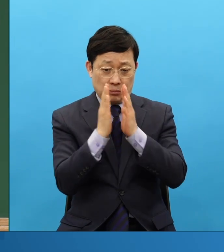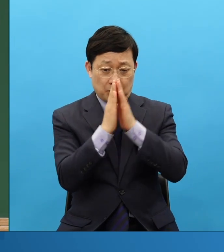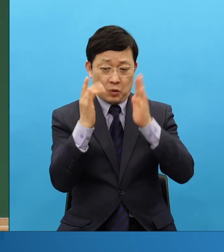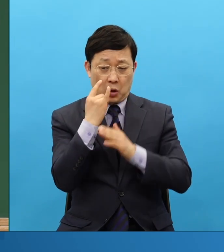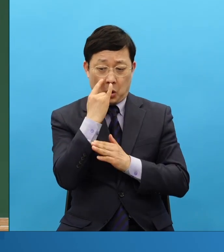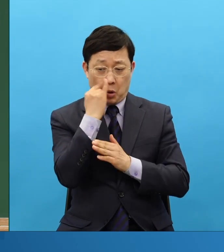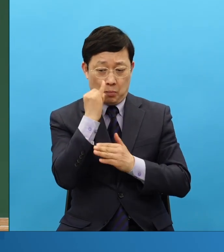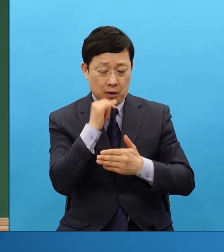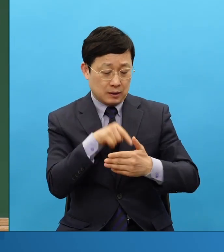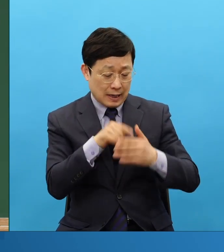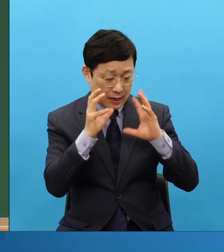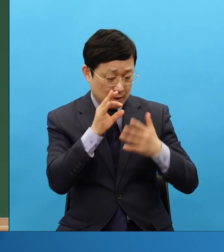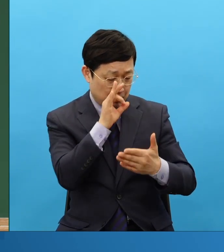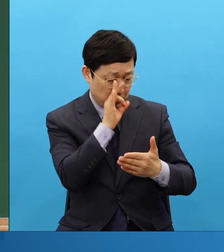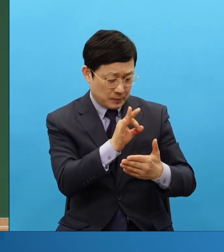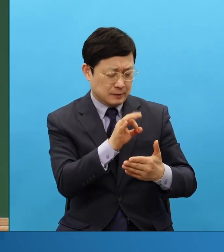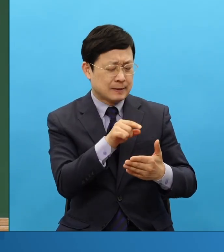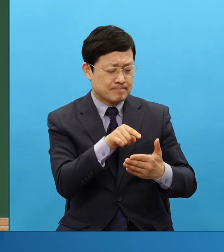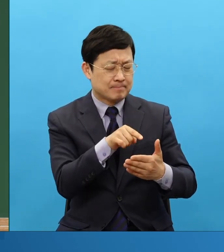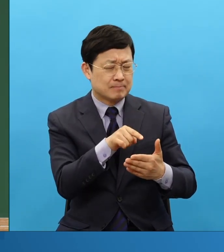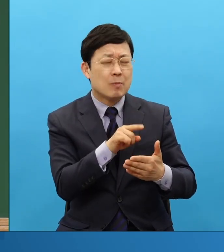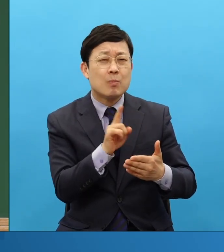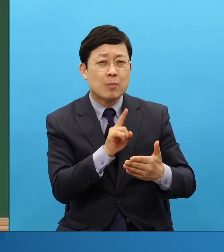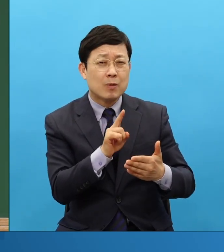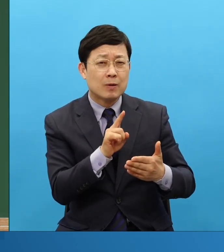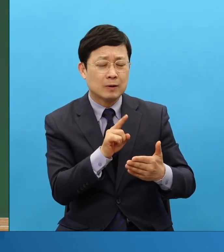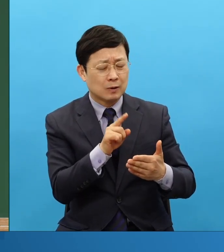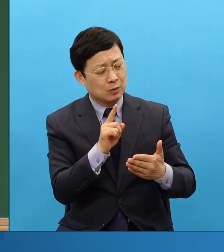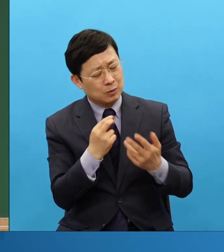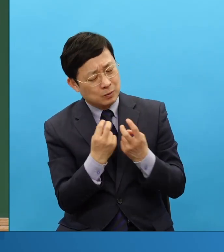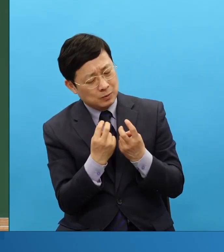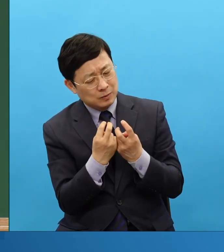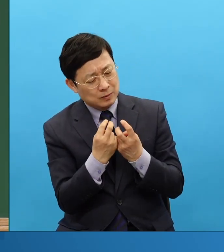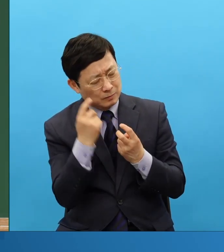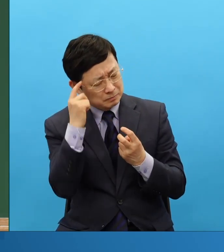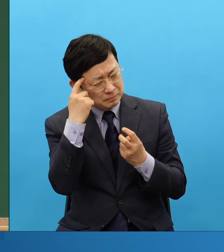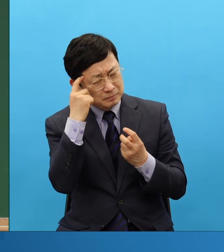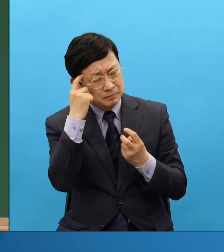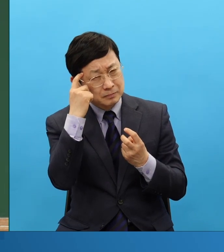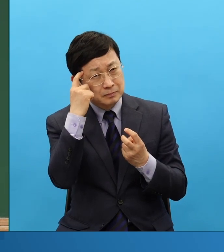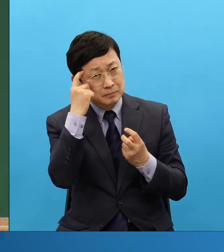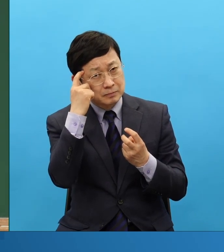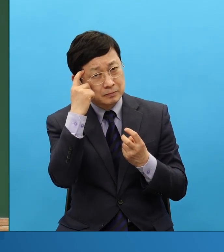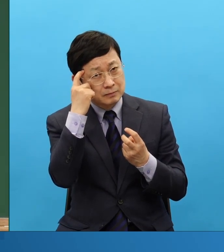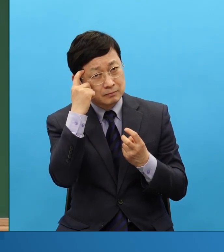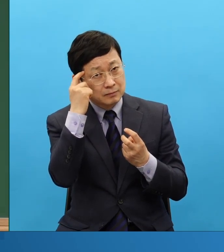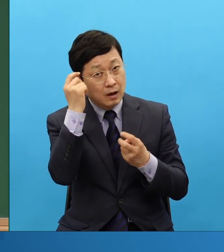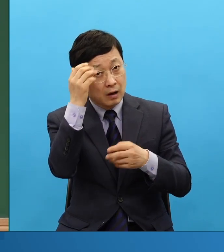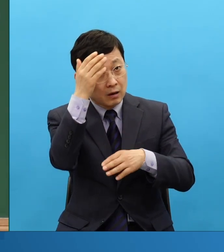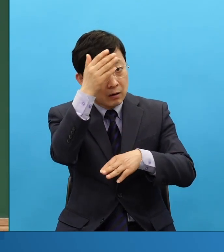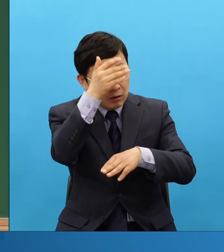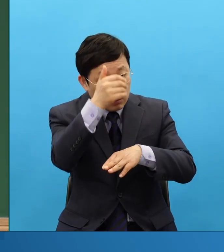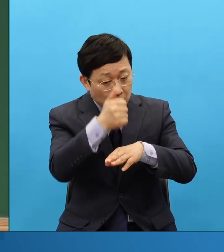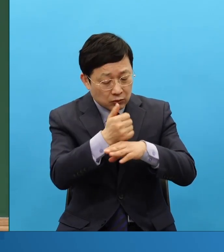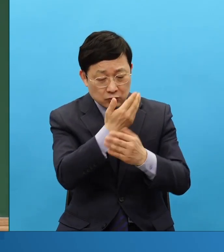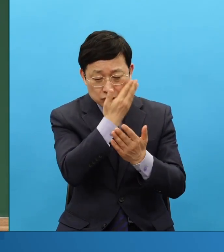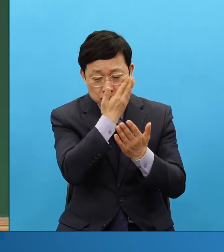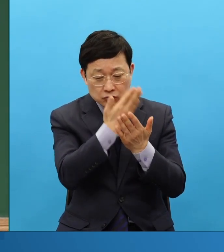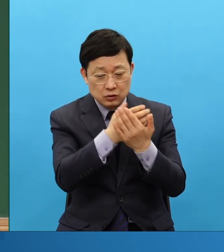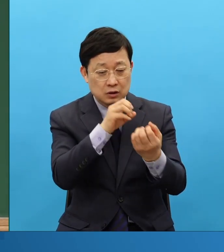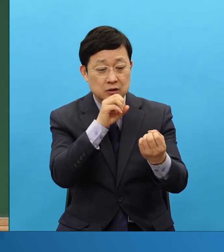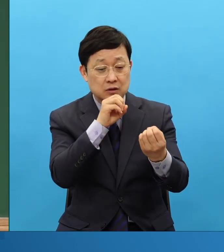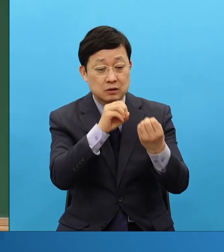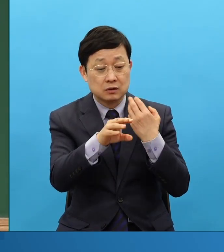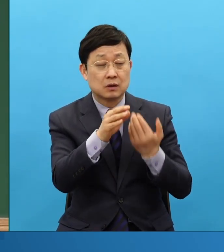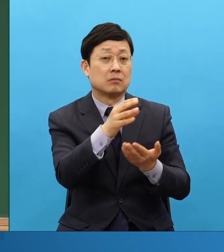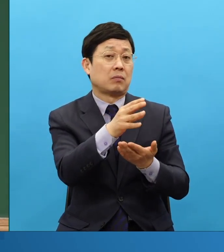little boys to be put to death, and so this mother, she actually made the safest choice. 여기에서 모든 것이 다 나온 겁니다. And inside